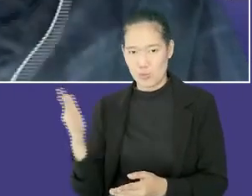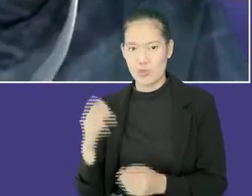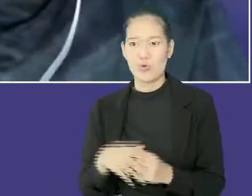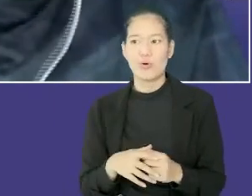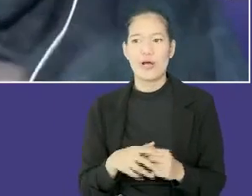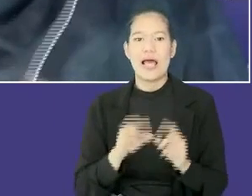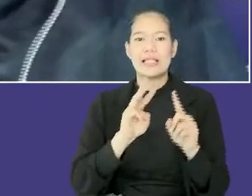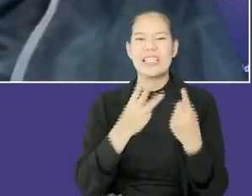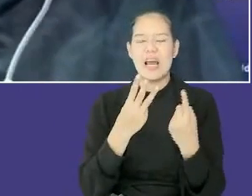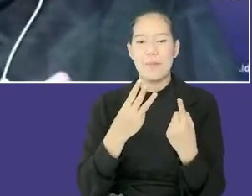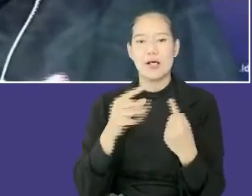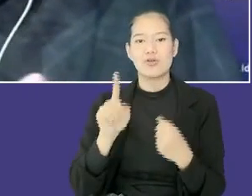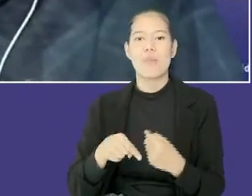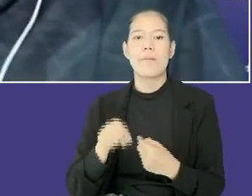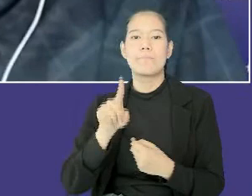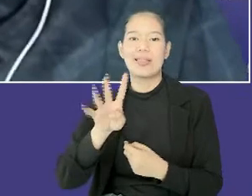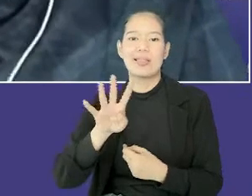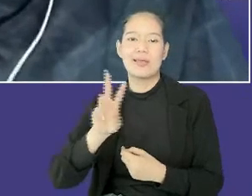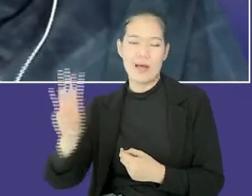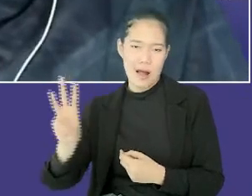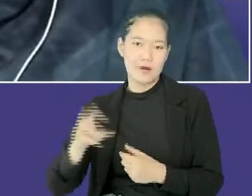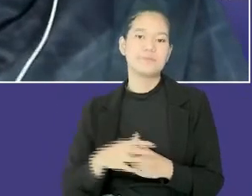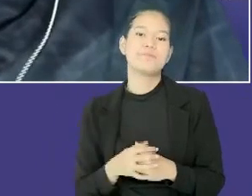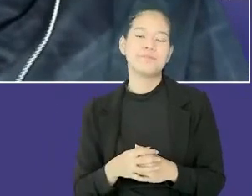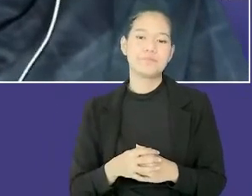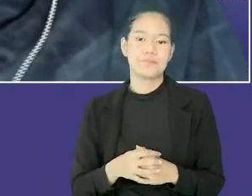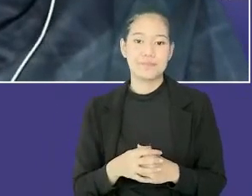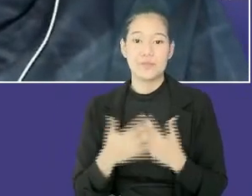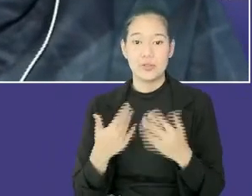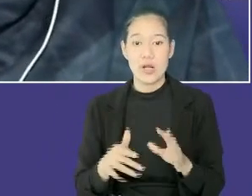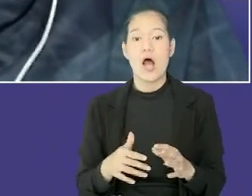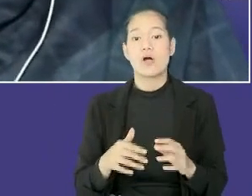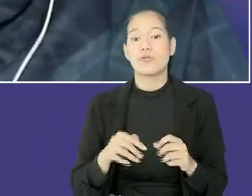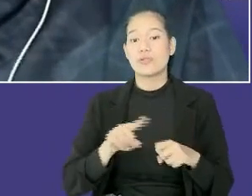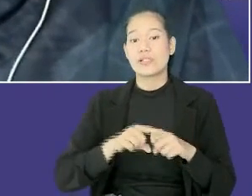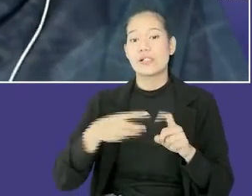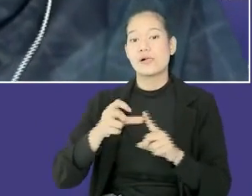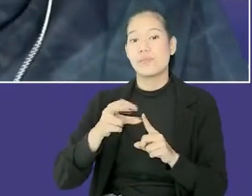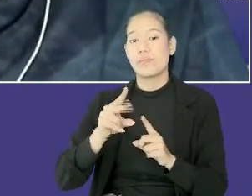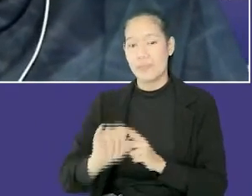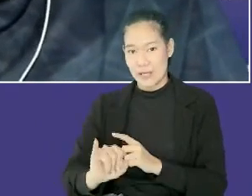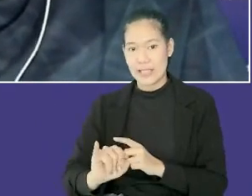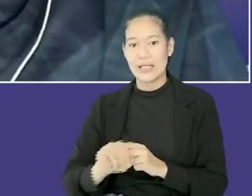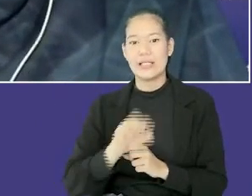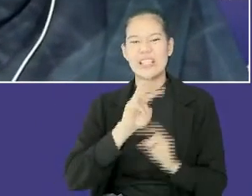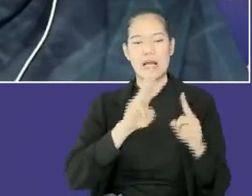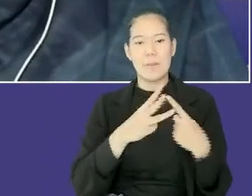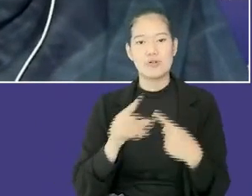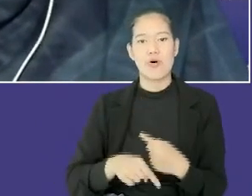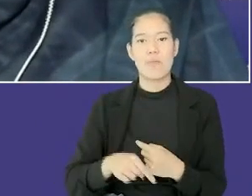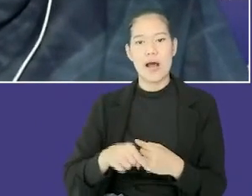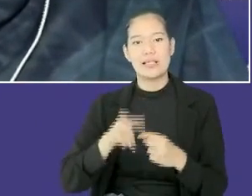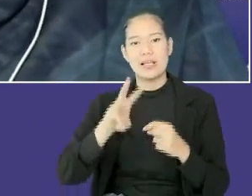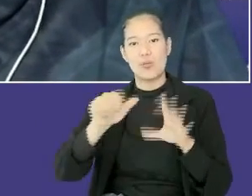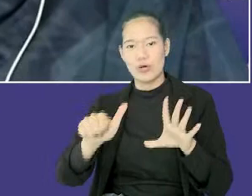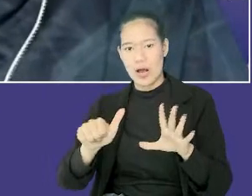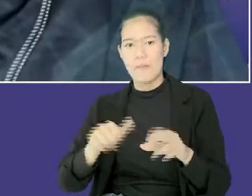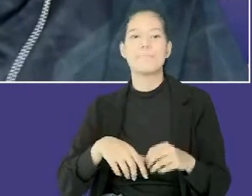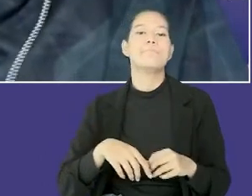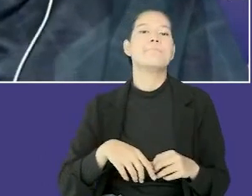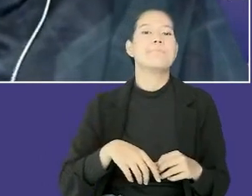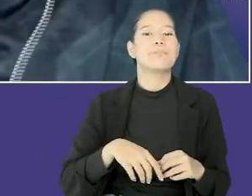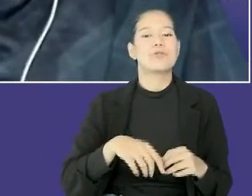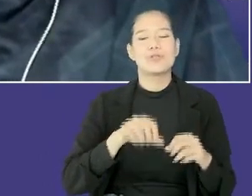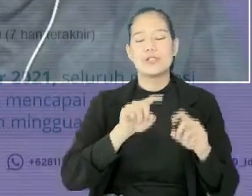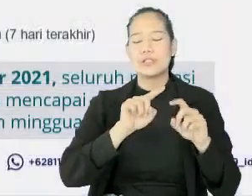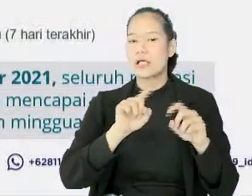disuruh satu jadi 14 itu bahasa dokter lagi gitulah ya kemudian Kepulauan Riau 1336 Bangka Belitung 11 tahun